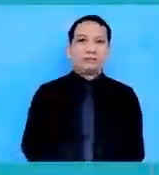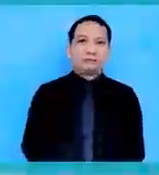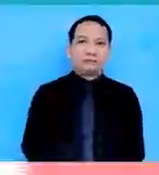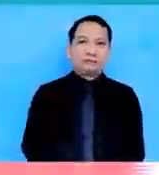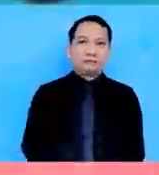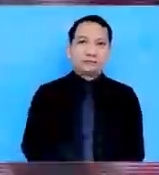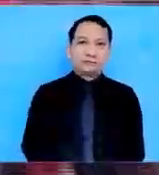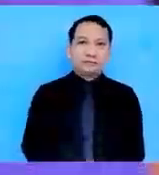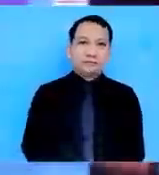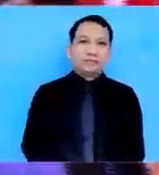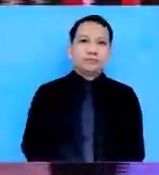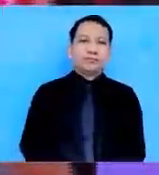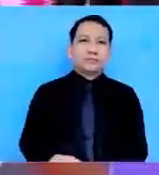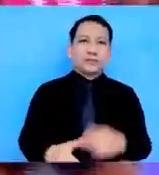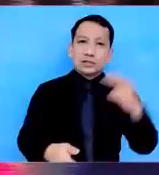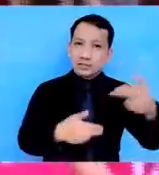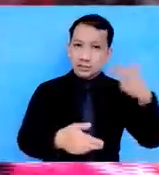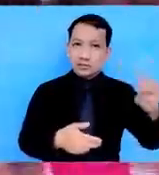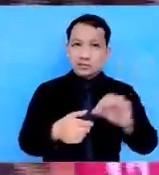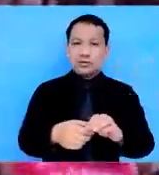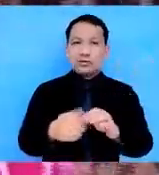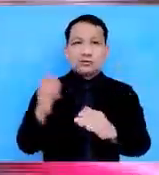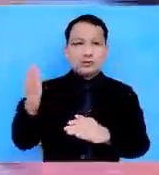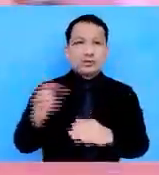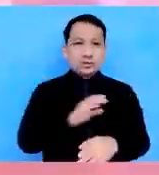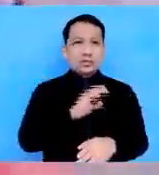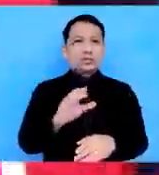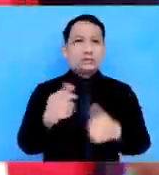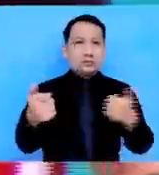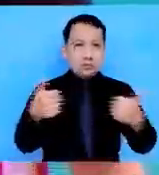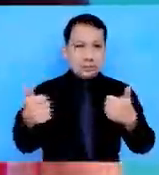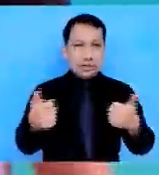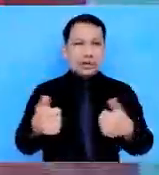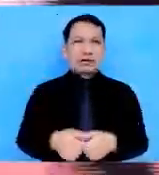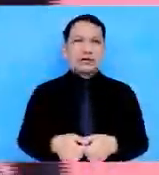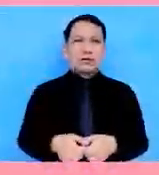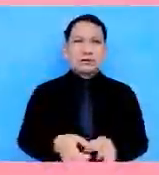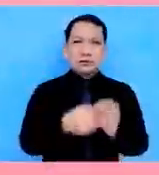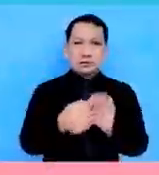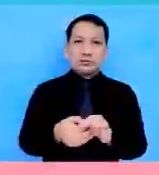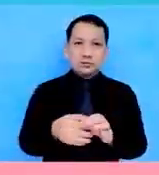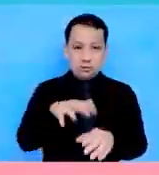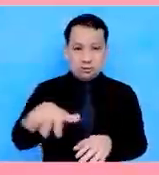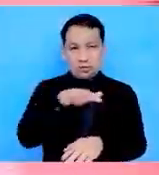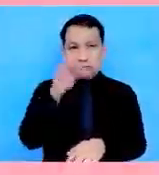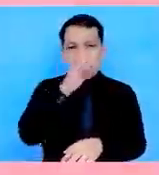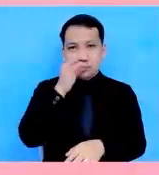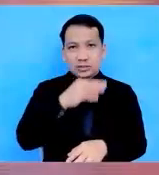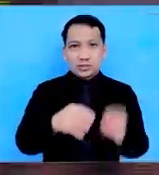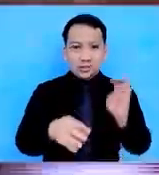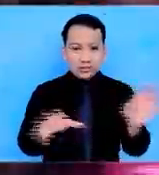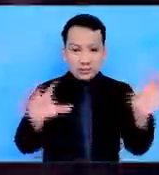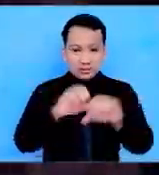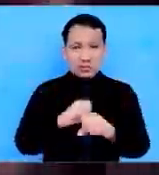History or destiny ang nakataya para dito sa championship rivalry. Back-to-back All-Filipino title at 6 total championship